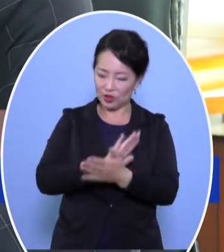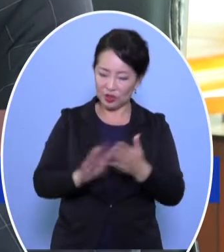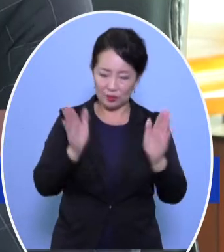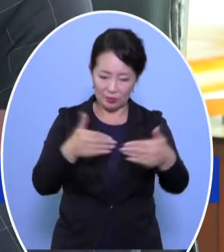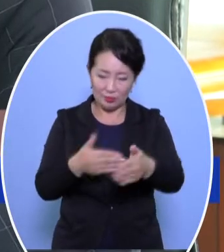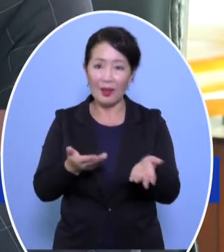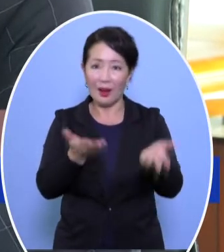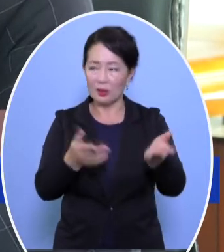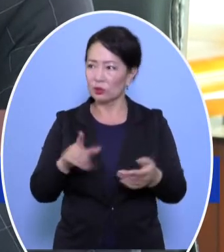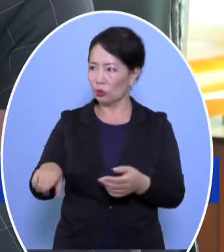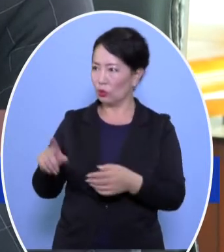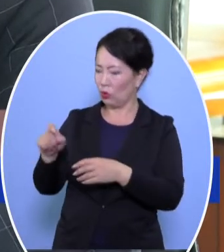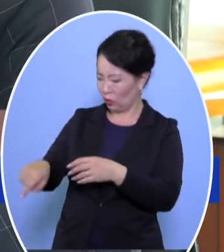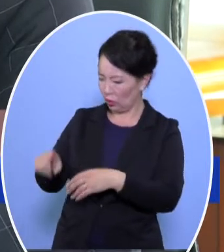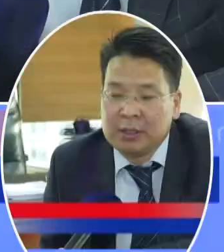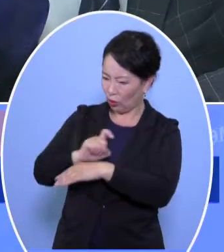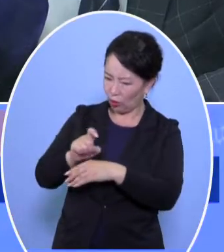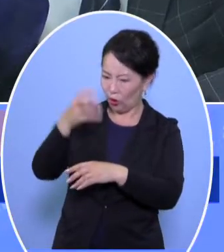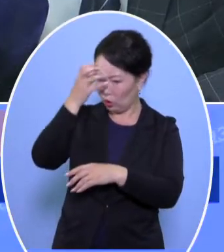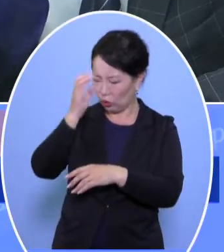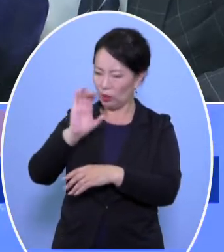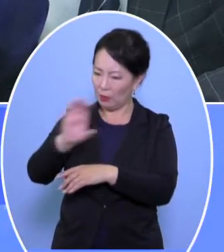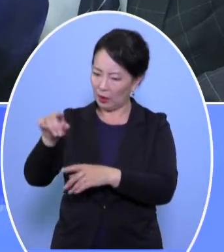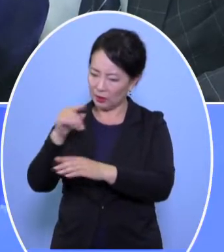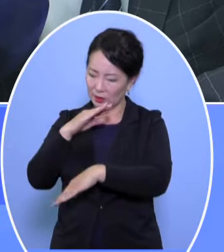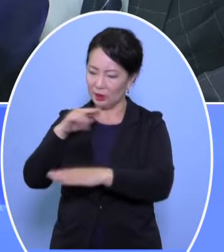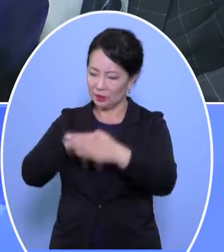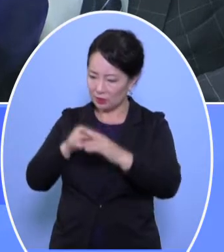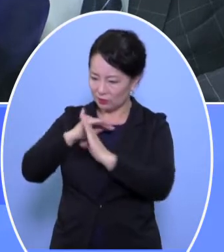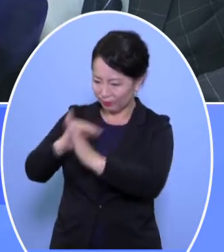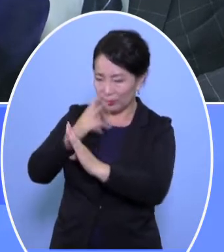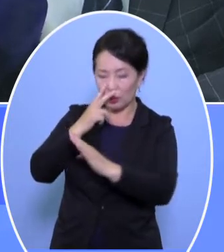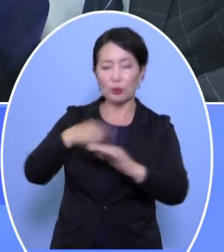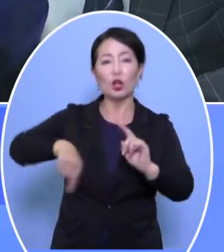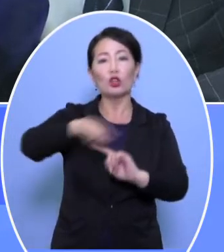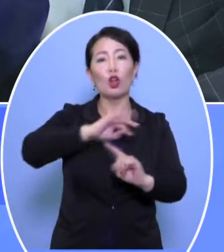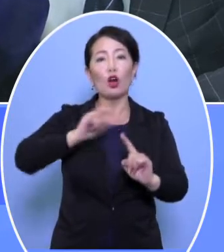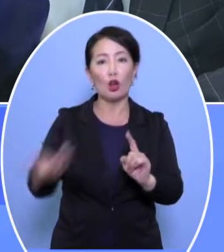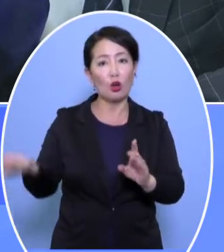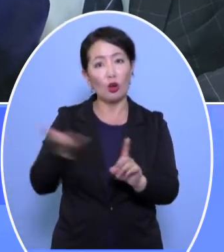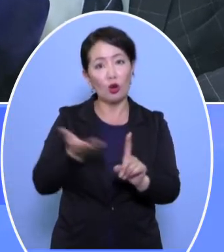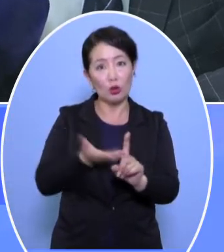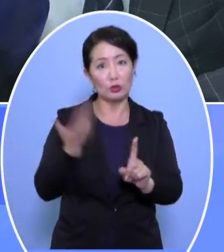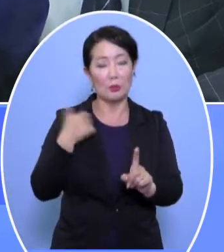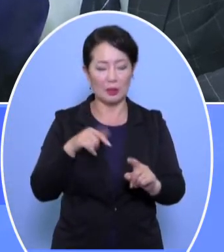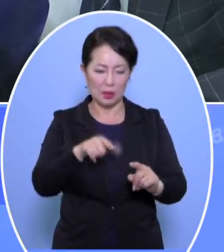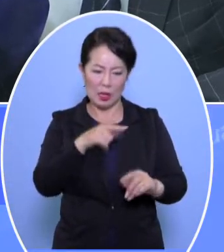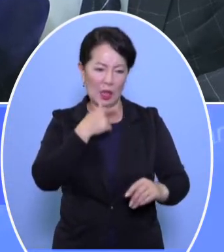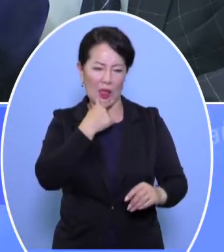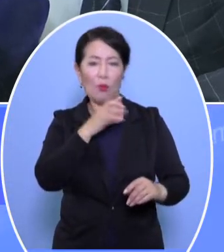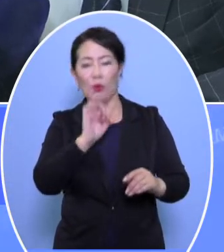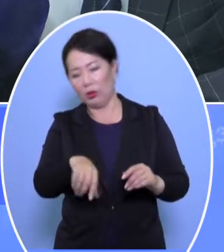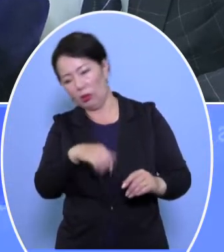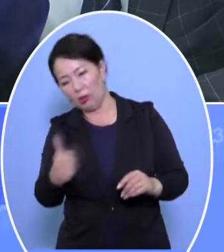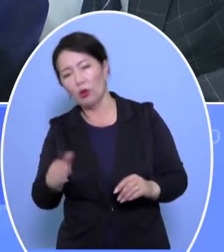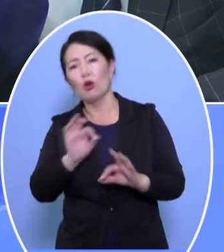шинэ учин бол тухайн оронд аваад тухайн төрийн өмчийн цэцэрлэг дээр тулгуурлаж хамгийн сурах тойргийг тогтоож за энэ багтахгүй